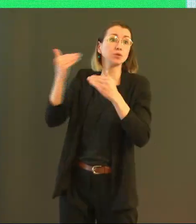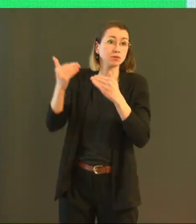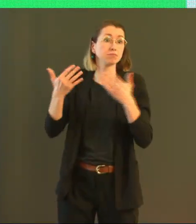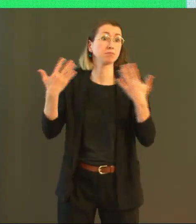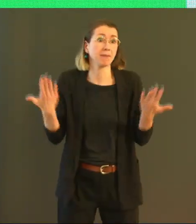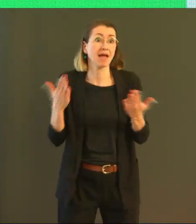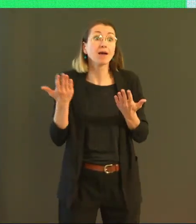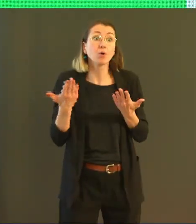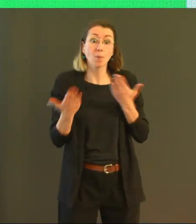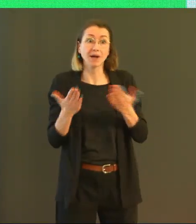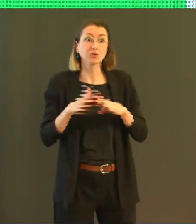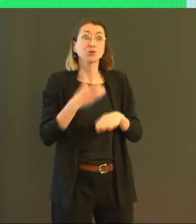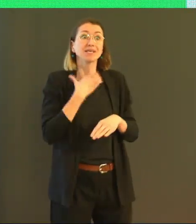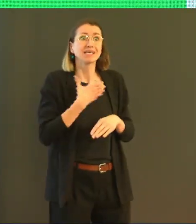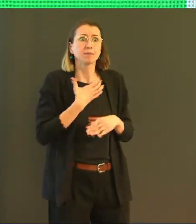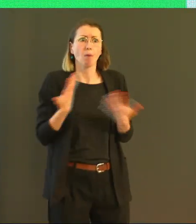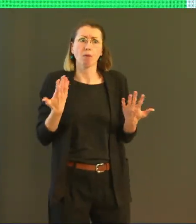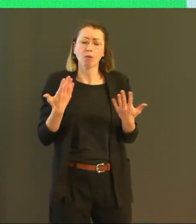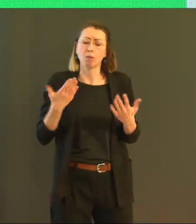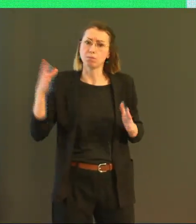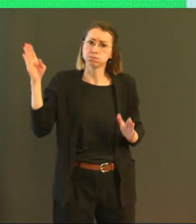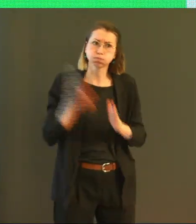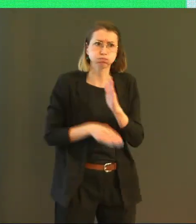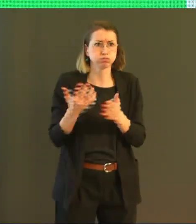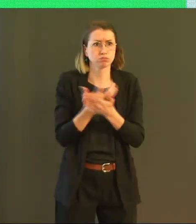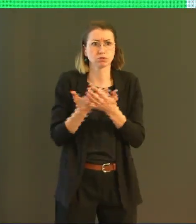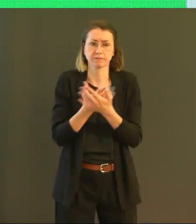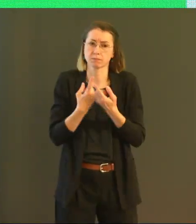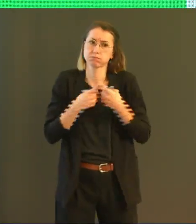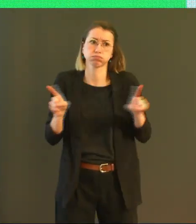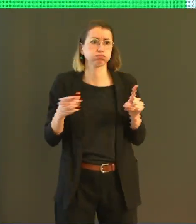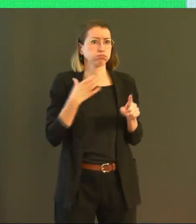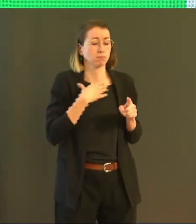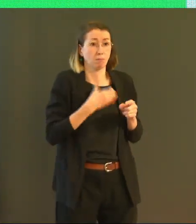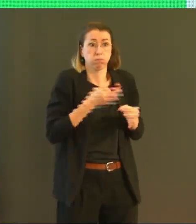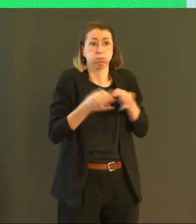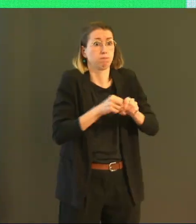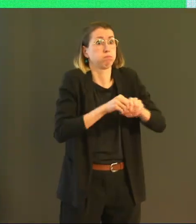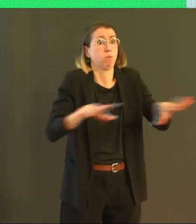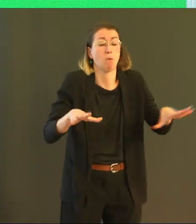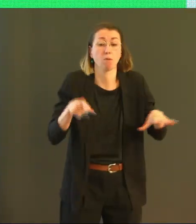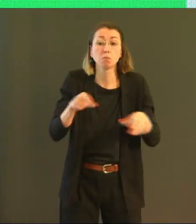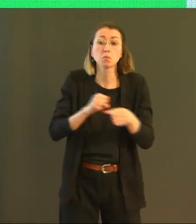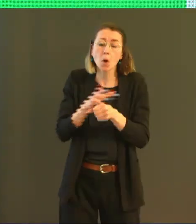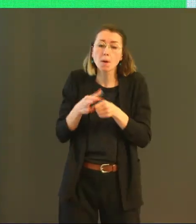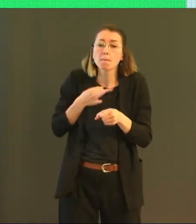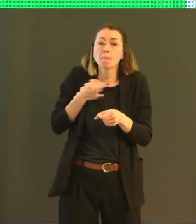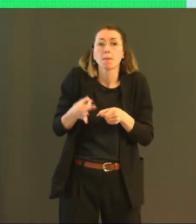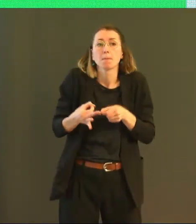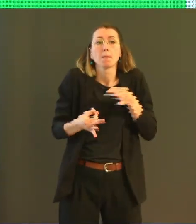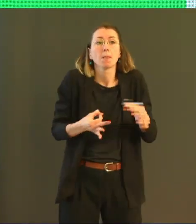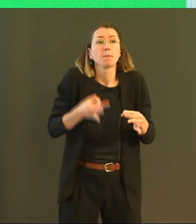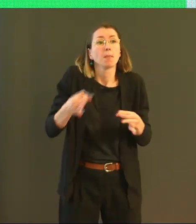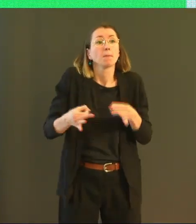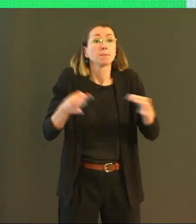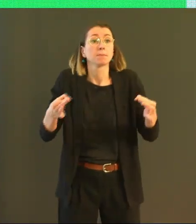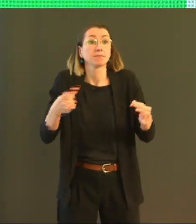sipa faible dans la transmission aux personnes plus âgées et donc par exemple à leurs parents